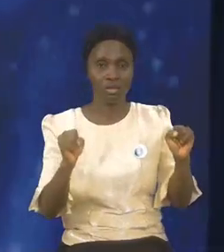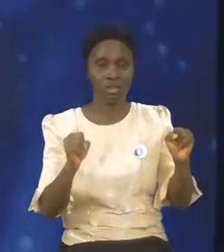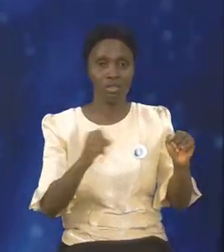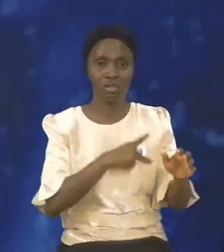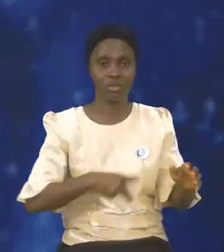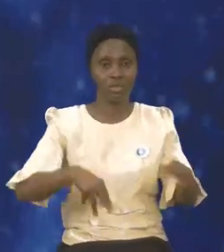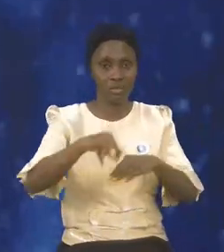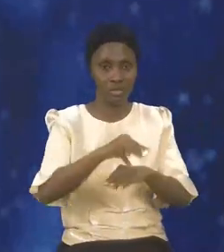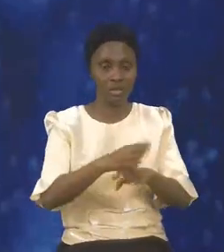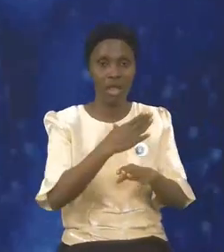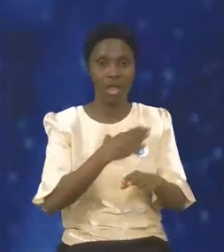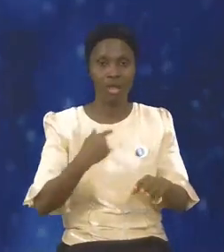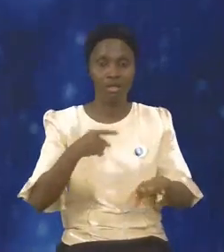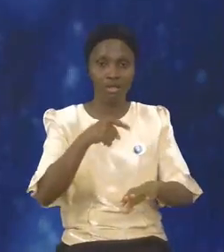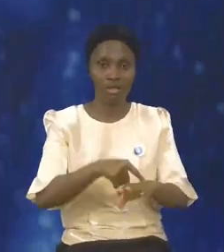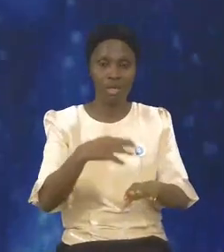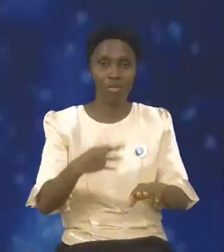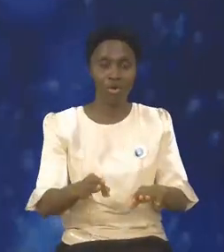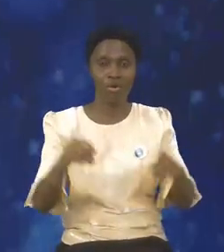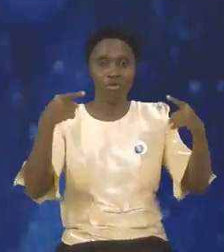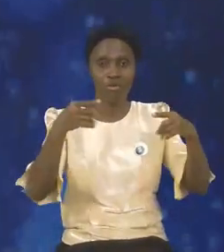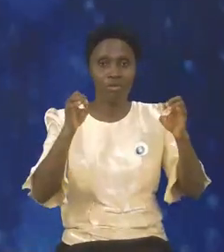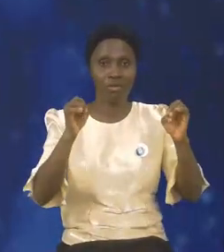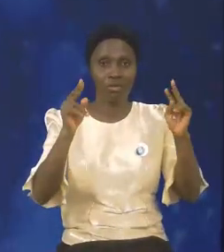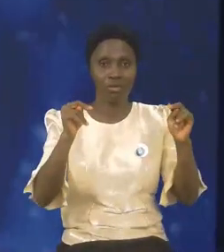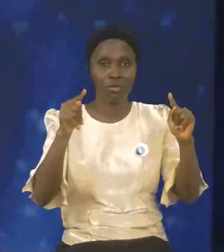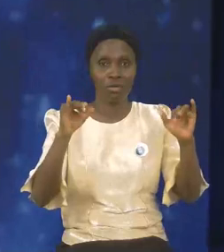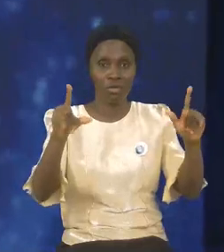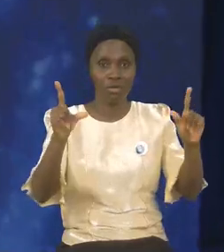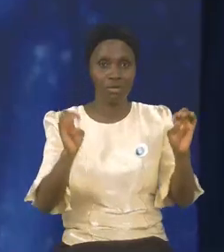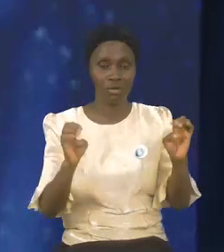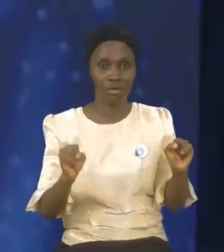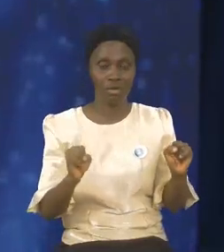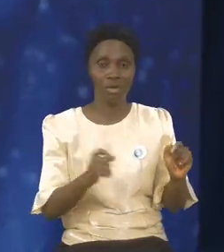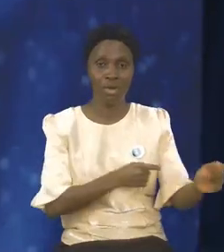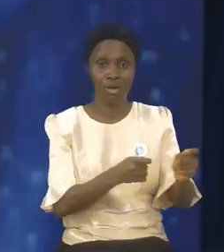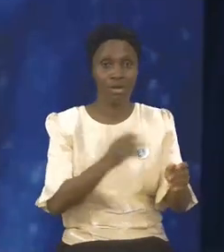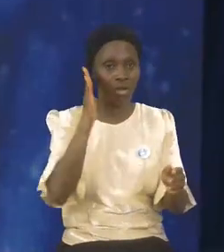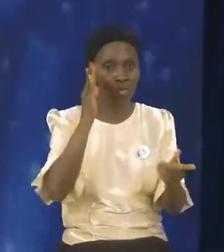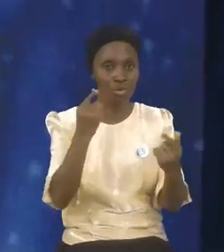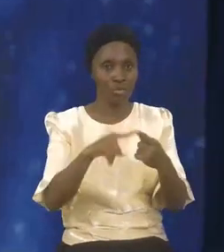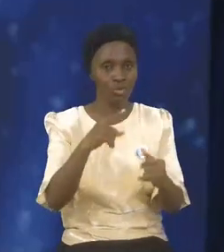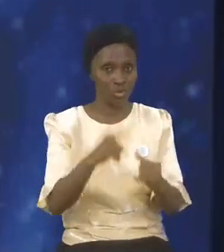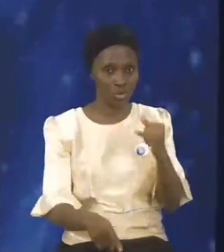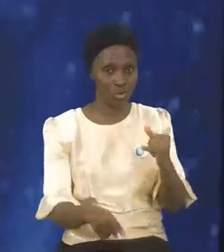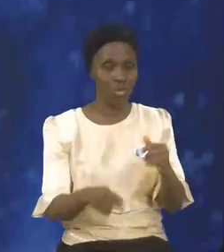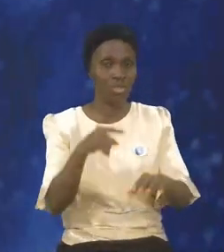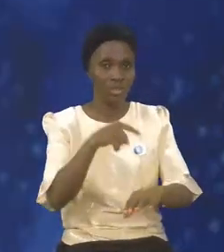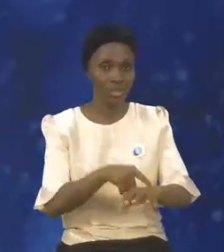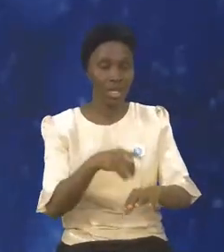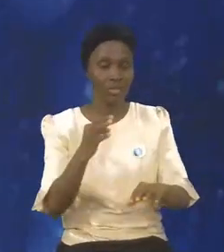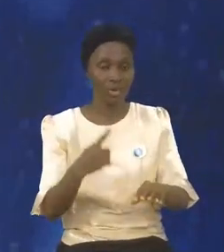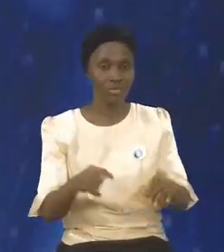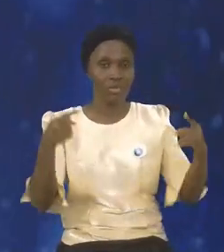les royaumes des nations. Et à la fin de ces royaumes, alors le temps